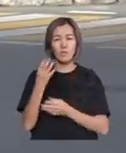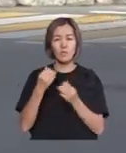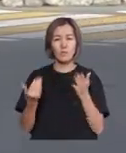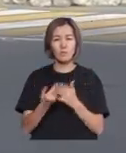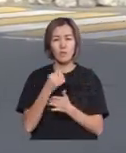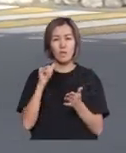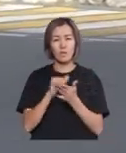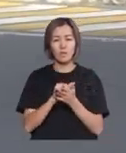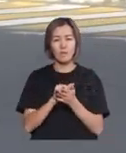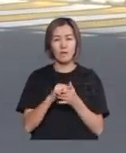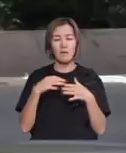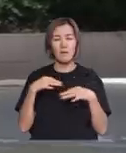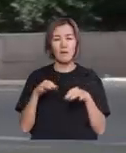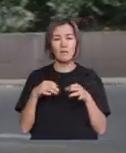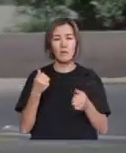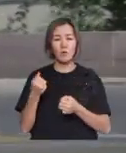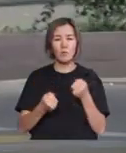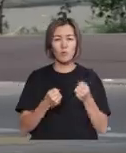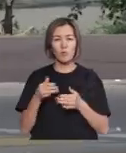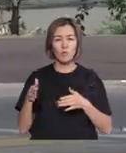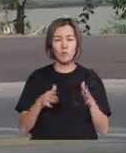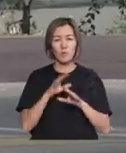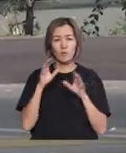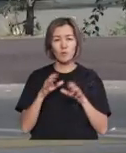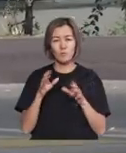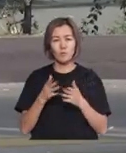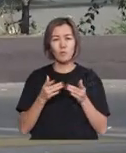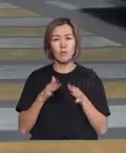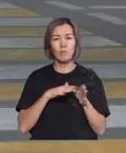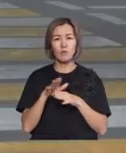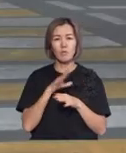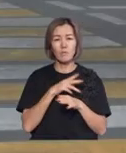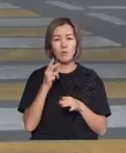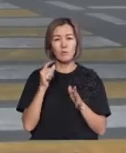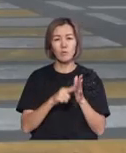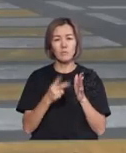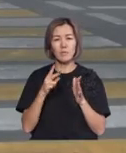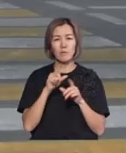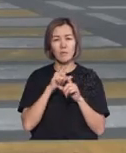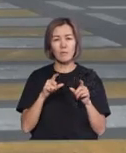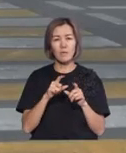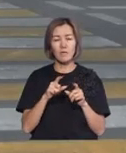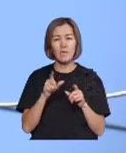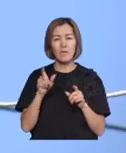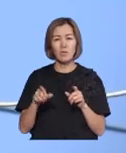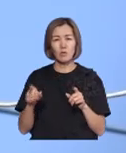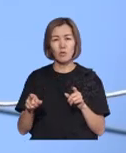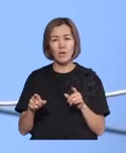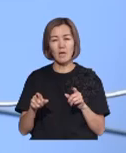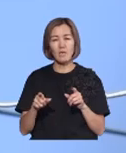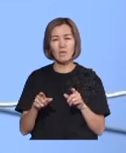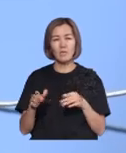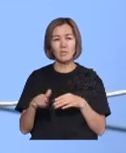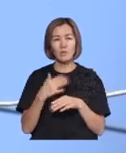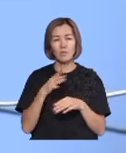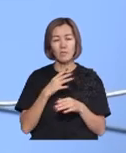жаңартылды. Автокөлік жолдары мен жол құрылғыларын күтіп ұстау талаптарын орындамаған үшін 272 мекеме мен жеке тұлғаға